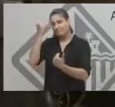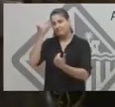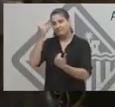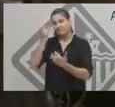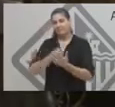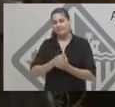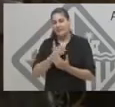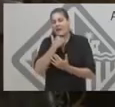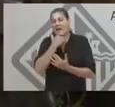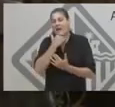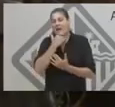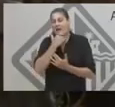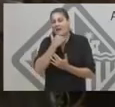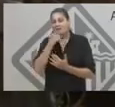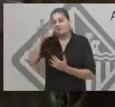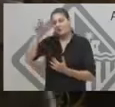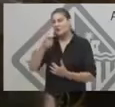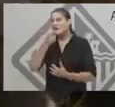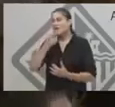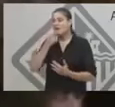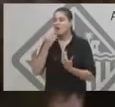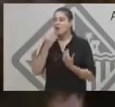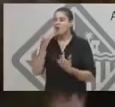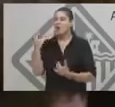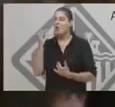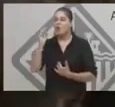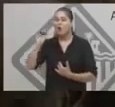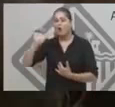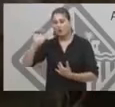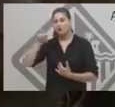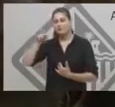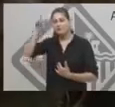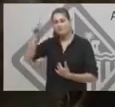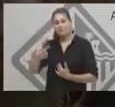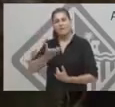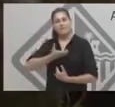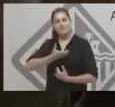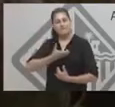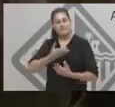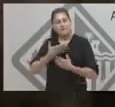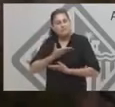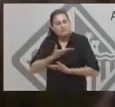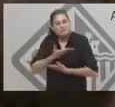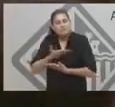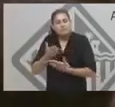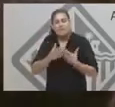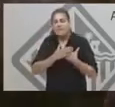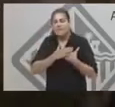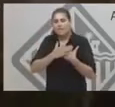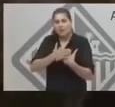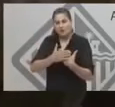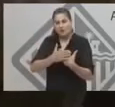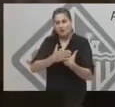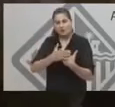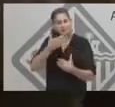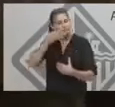d'agraïment a en José. La veritat és que ha estat un batlle generós, ha estat un batlle